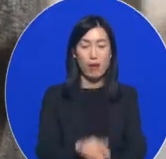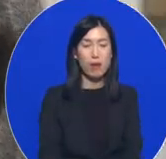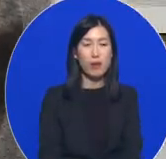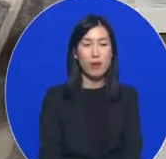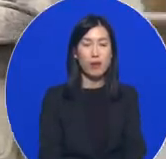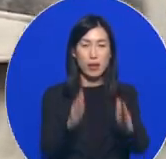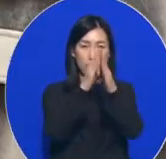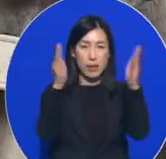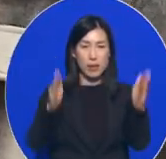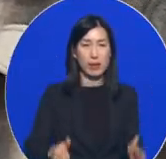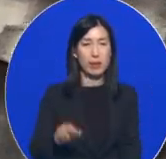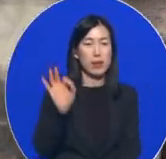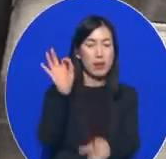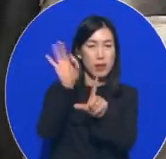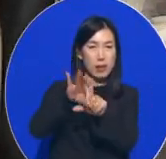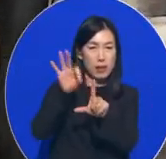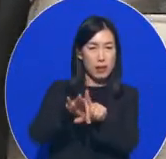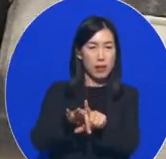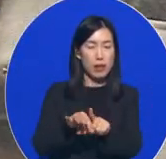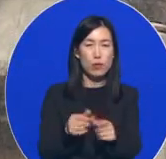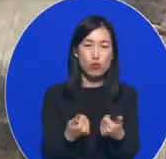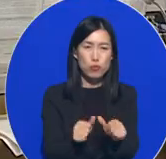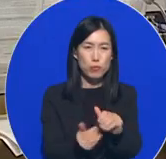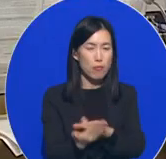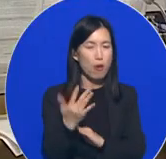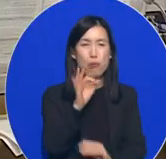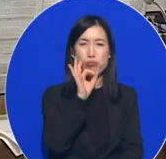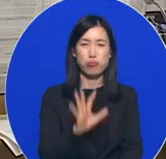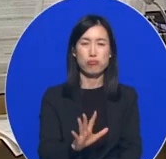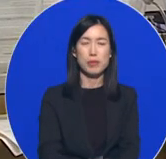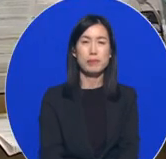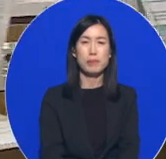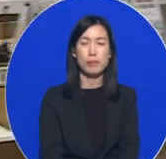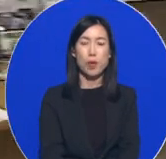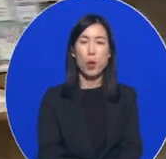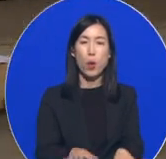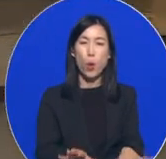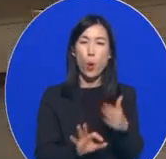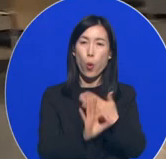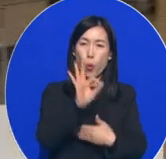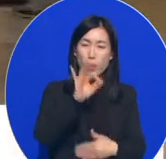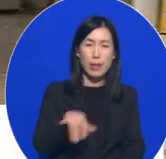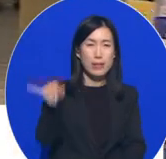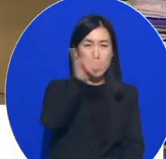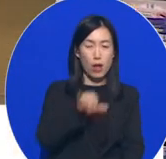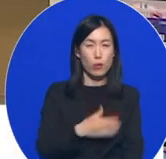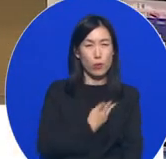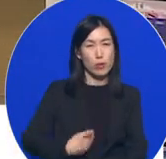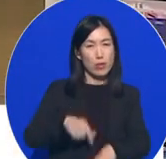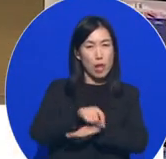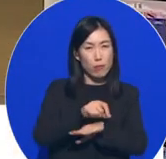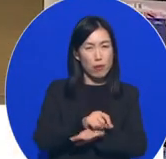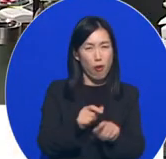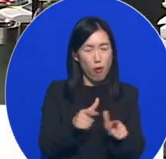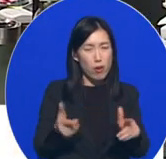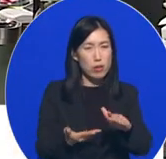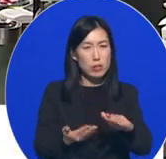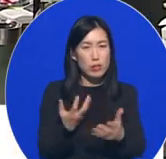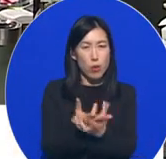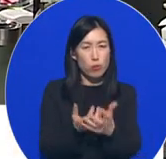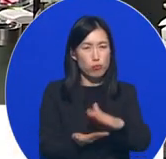발급 창구 역시 현재 작동이 중단된 상태입니다 17일 오전부터 전국의 행정복지센터 등에서 각종 서류